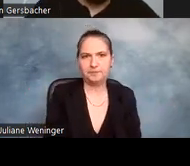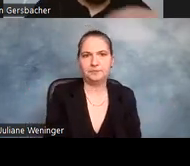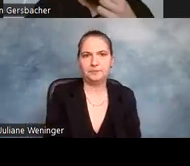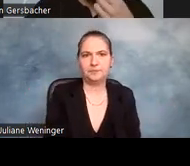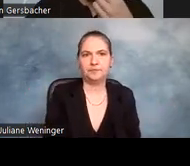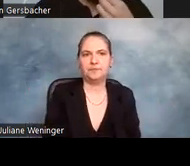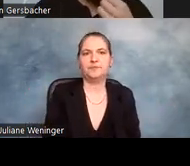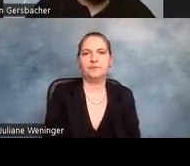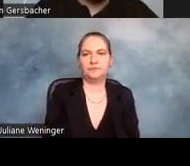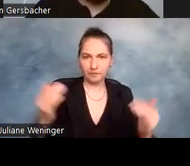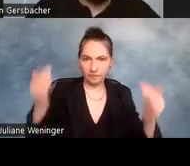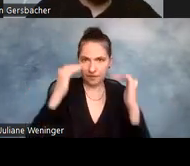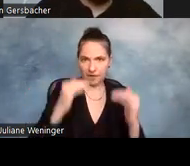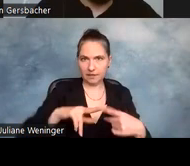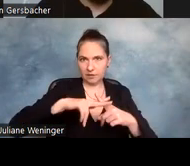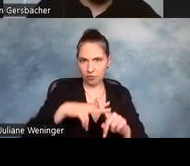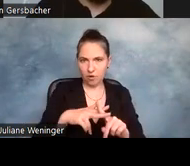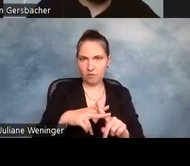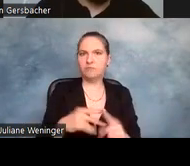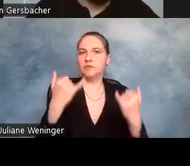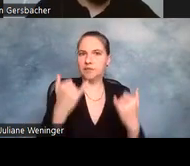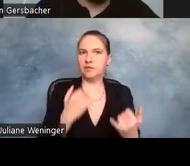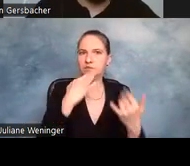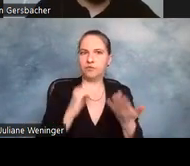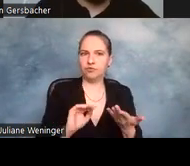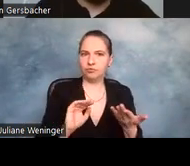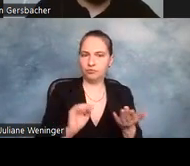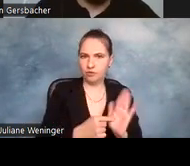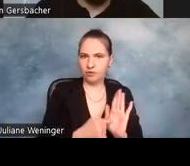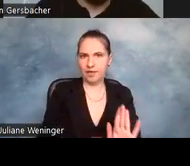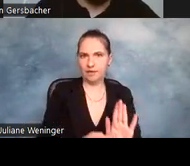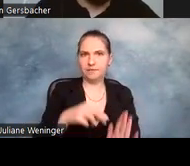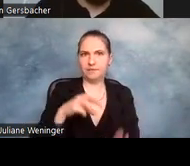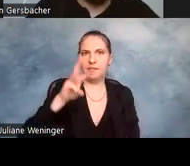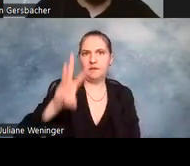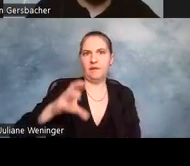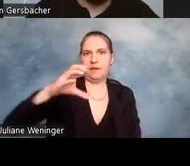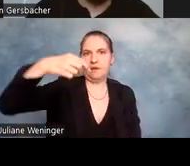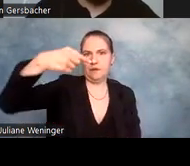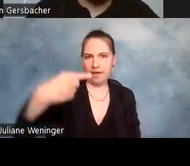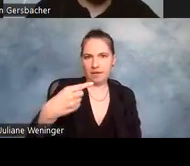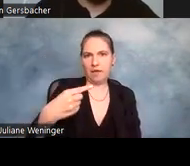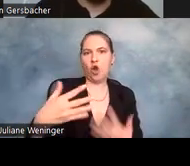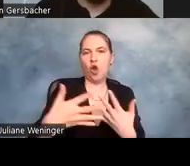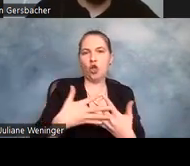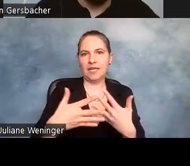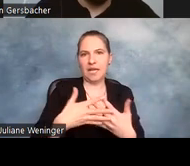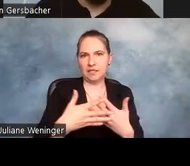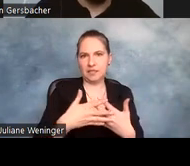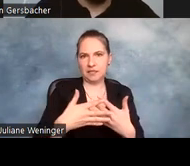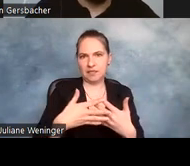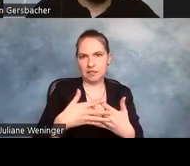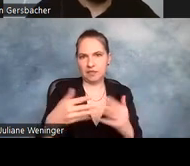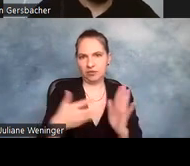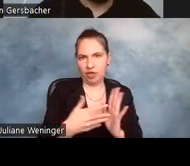Ein weiteres Tool, das ich hier noch zeigen wollen würde, ist der WCAG WCAG Kontrastchecker.